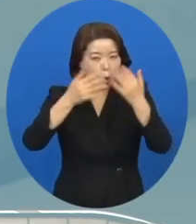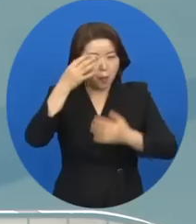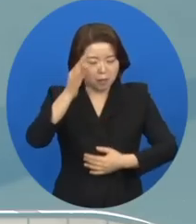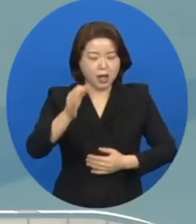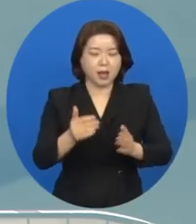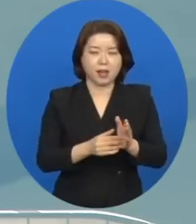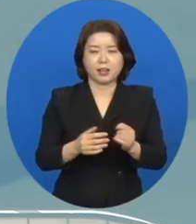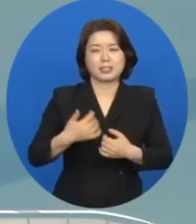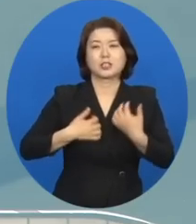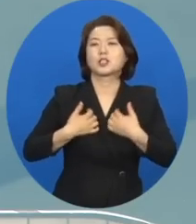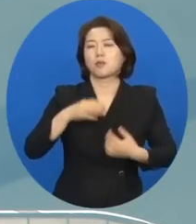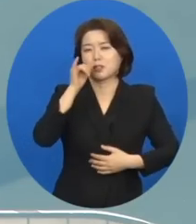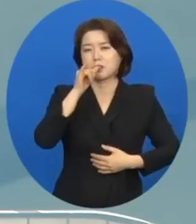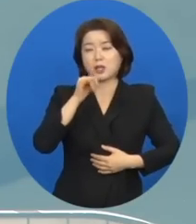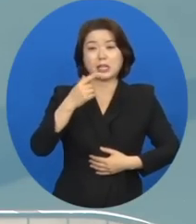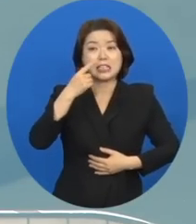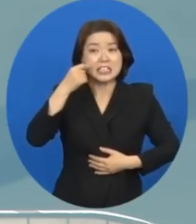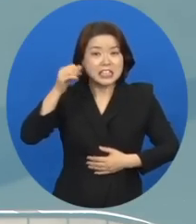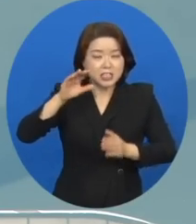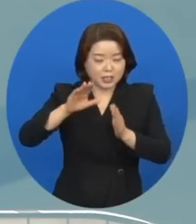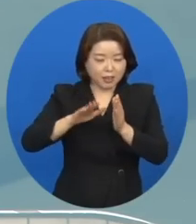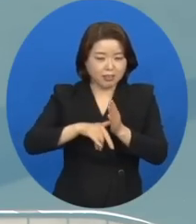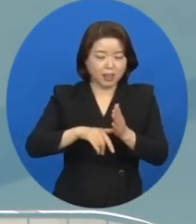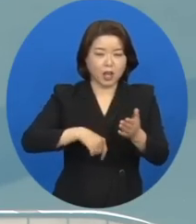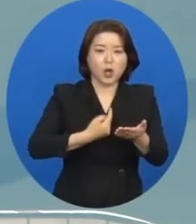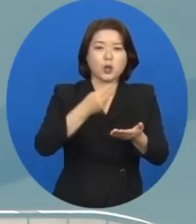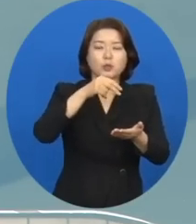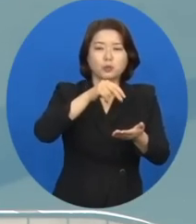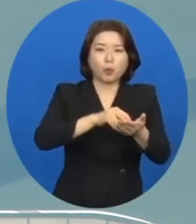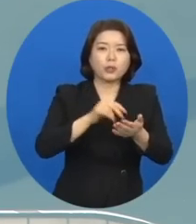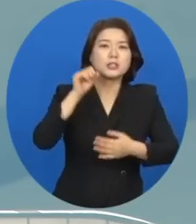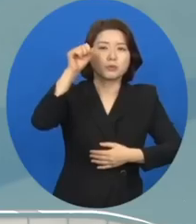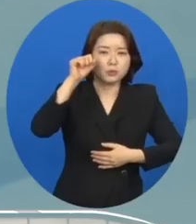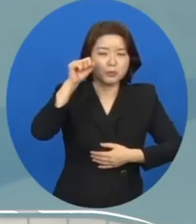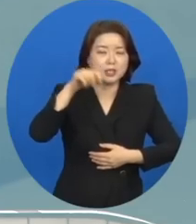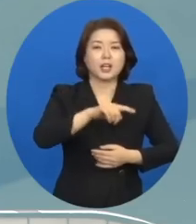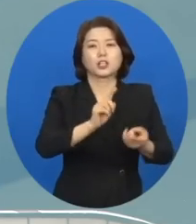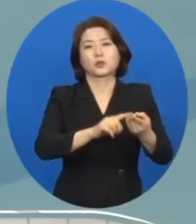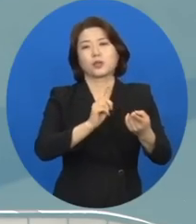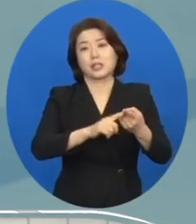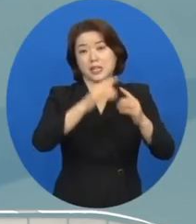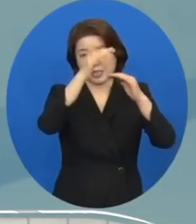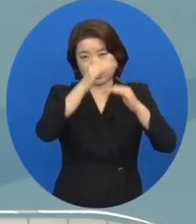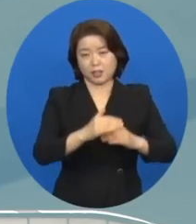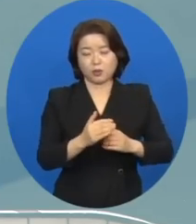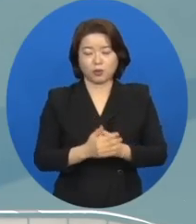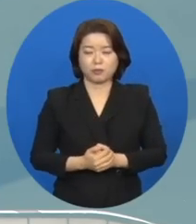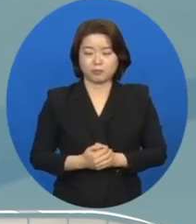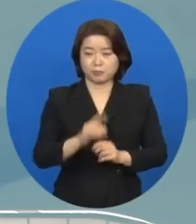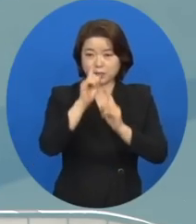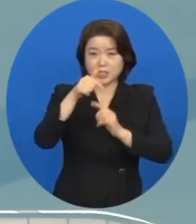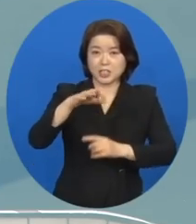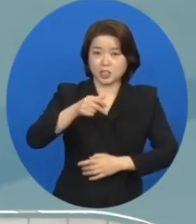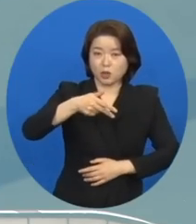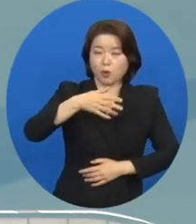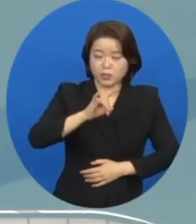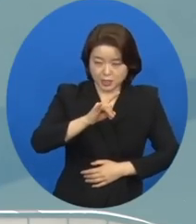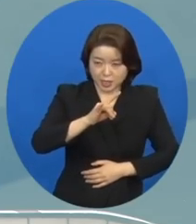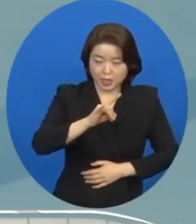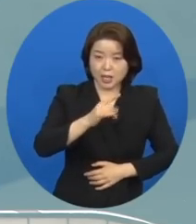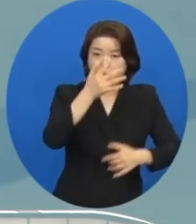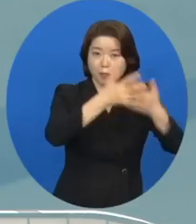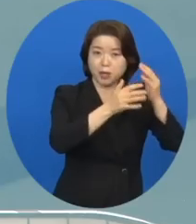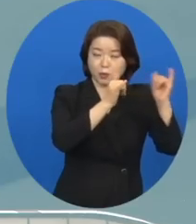때 독립운동가들의 투쟁과 암살을 그린 영화죠. 이 이정재 씨가 역할한 것은 염석진이라고